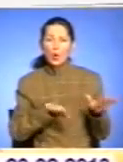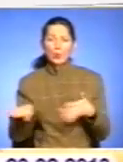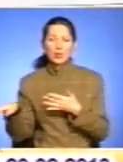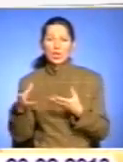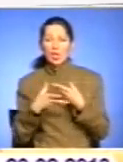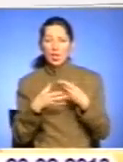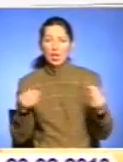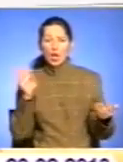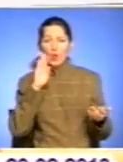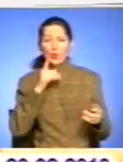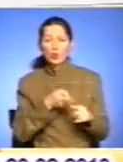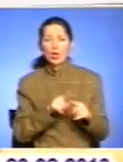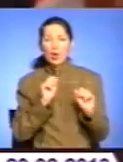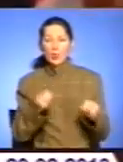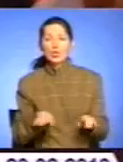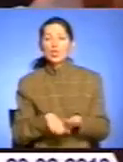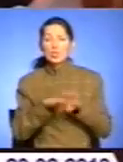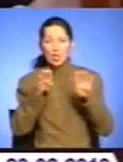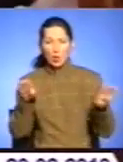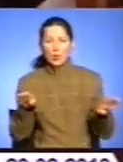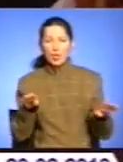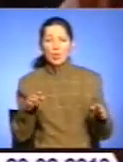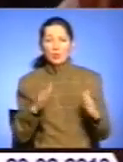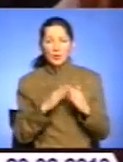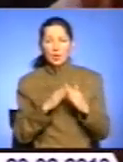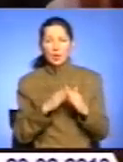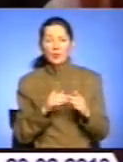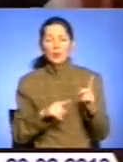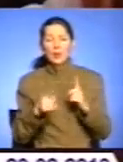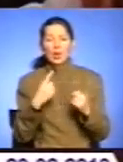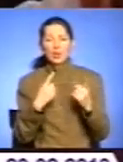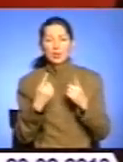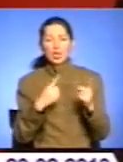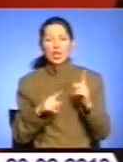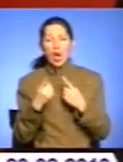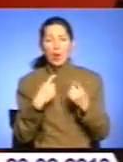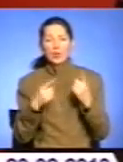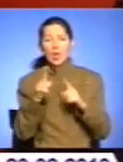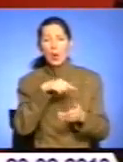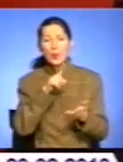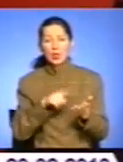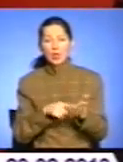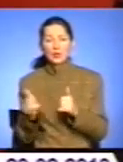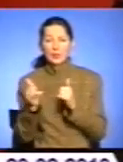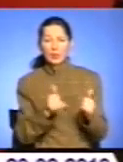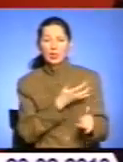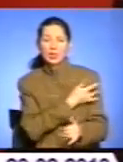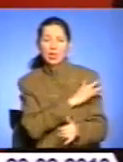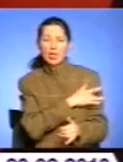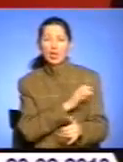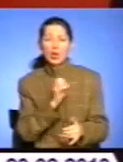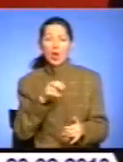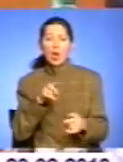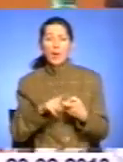підтоплення житлових та господарських приміщень. Під час засідання обговорили також питання забезпечення санітарно-епідеміологічного